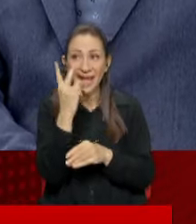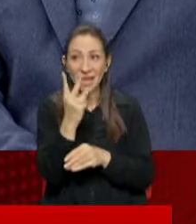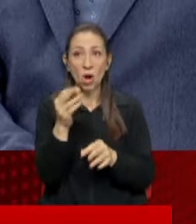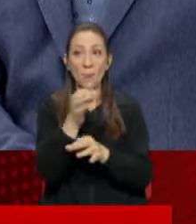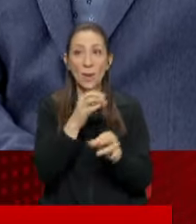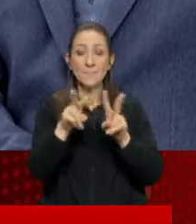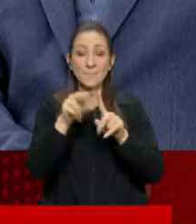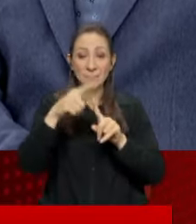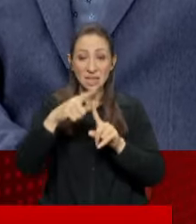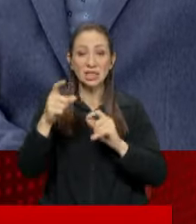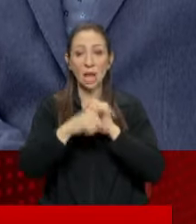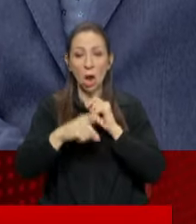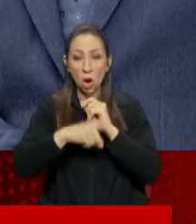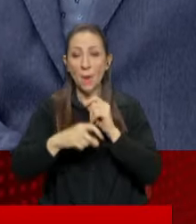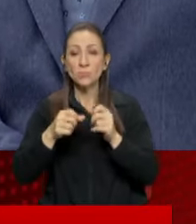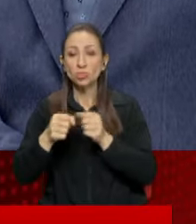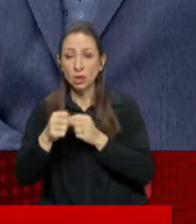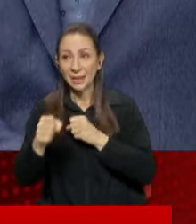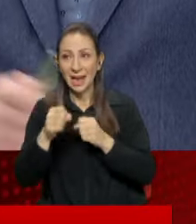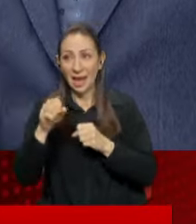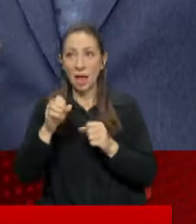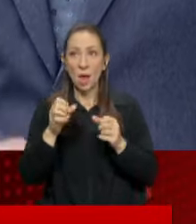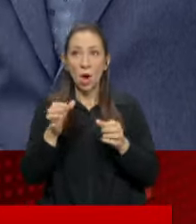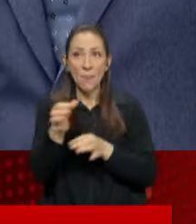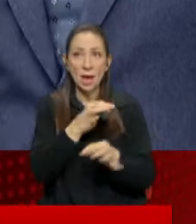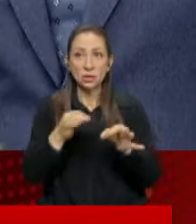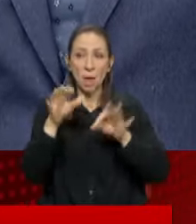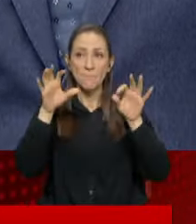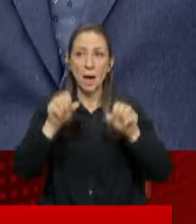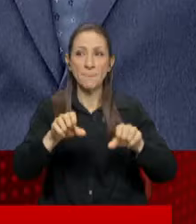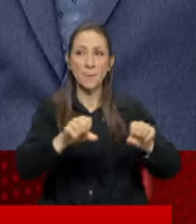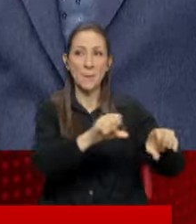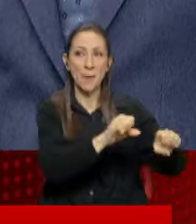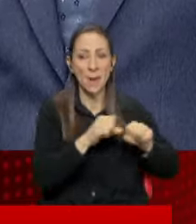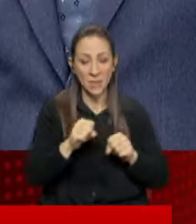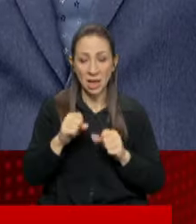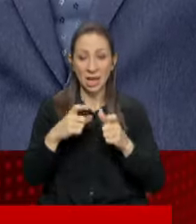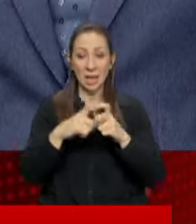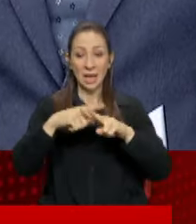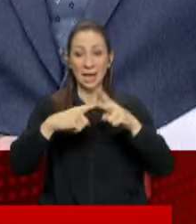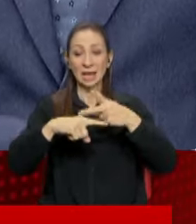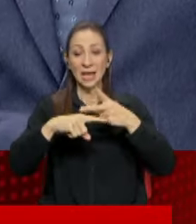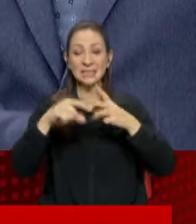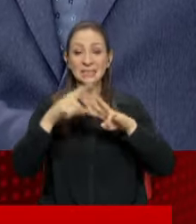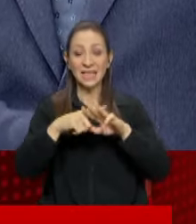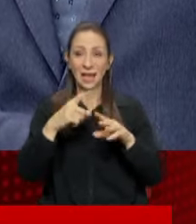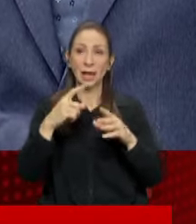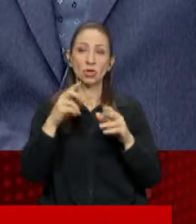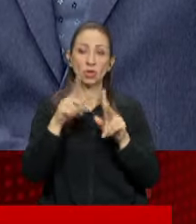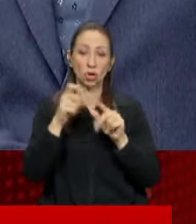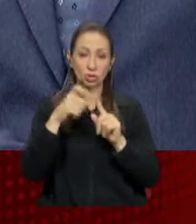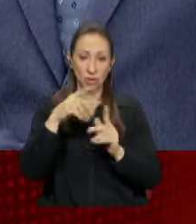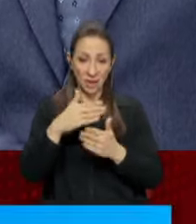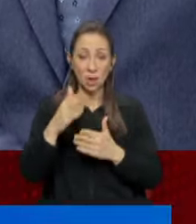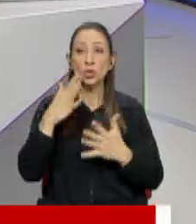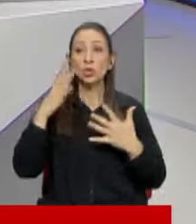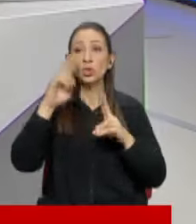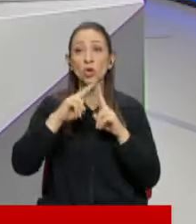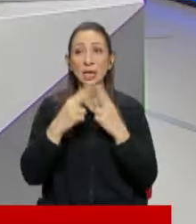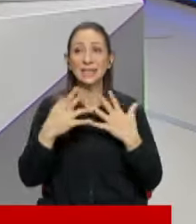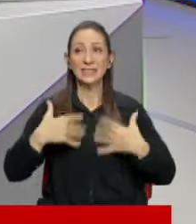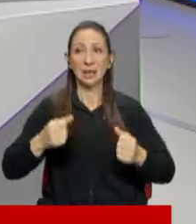MİT ve İstanbul Terörle Mücadele ekiplerinin operasyonuyla gözaltına alındı. Gazze'den notlara devam edelim. Dünya Sağlık Örgütü'nün acı bir